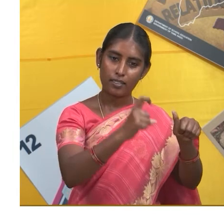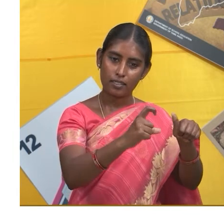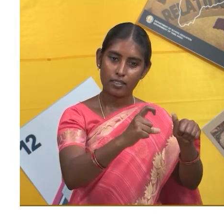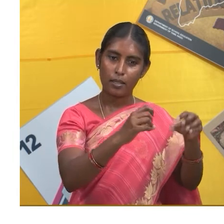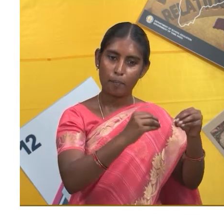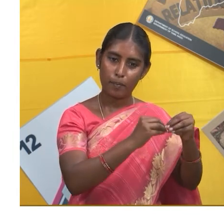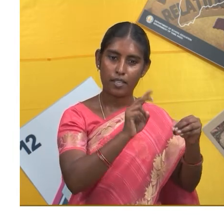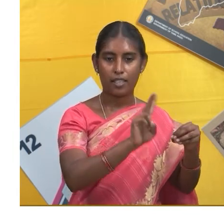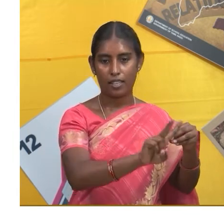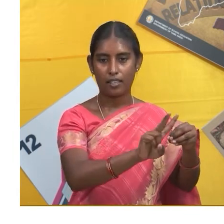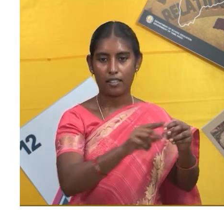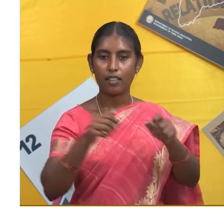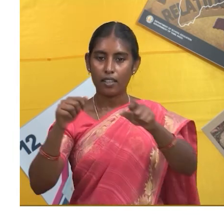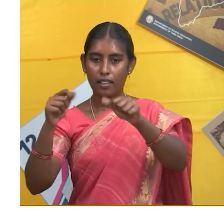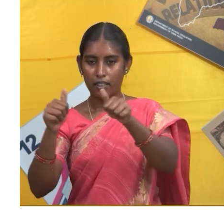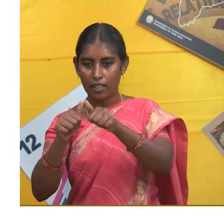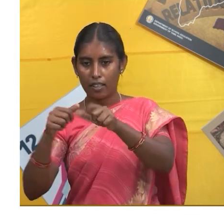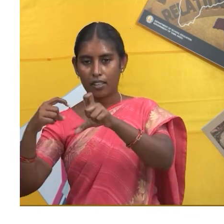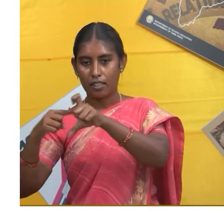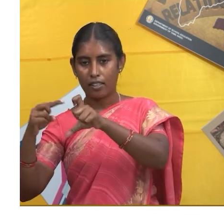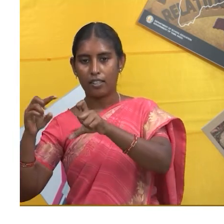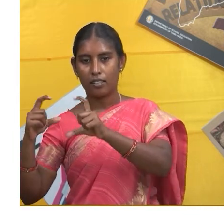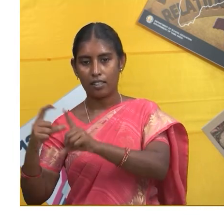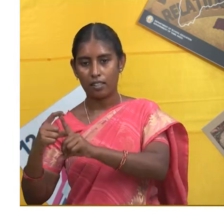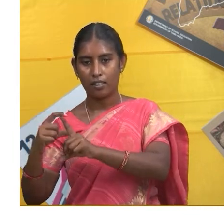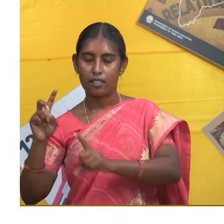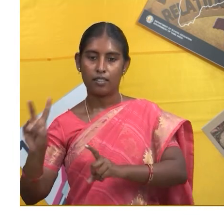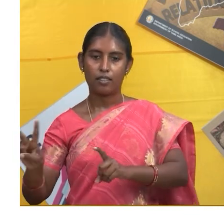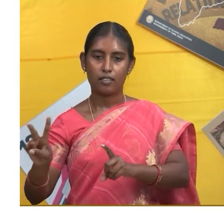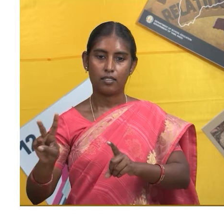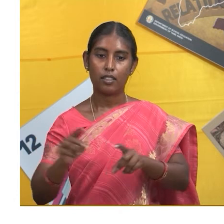laya AED itu adalah 2.